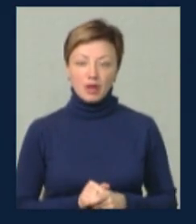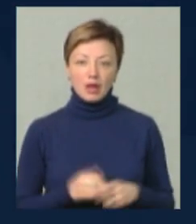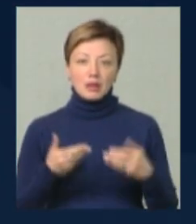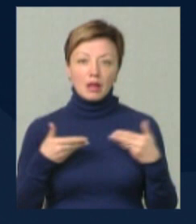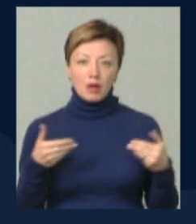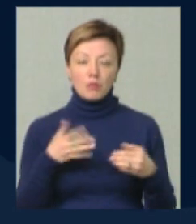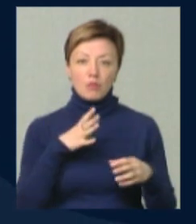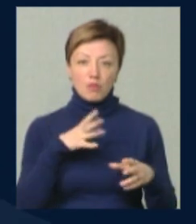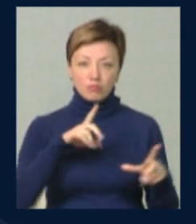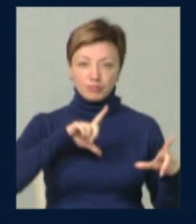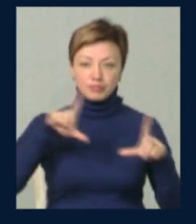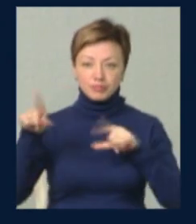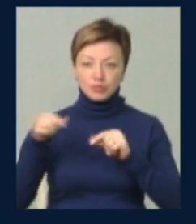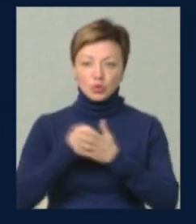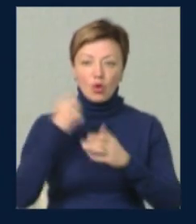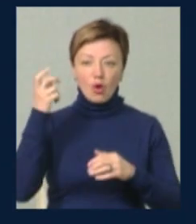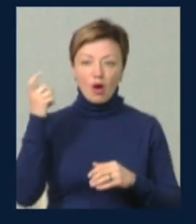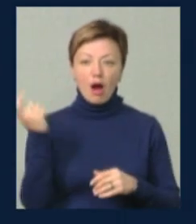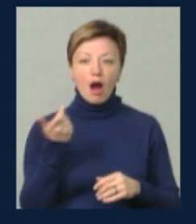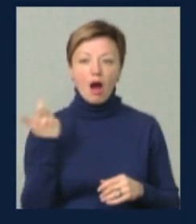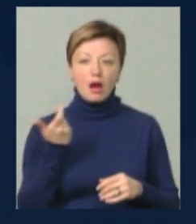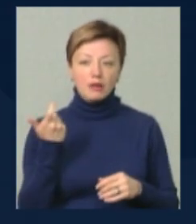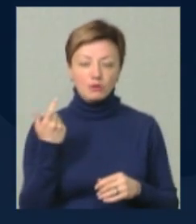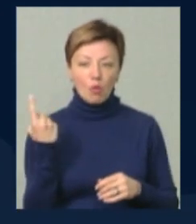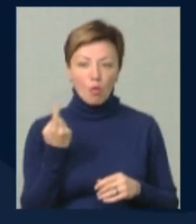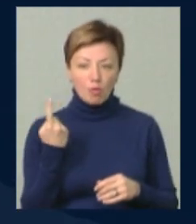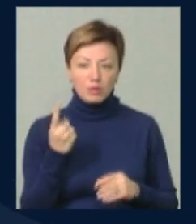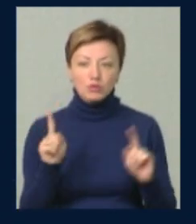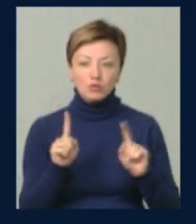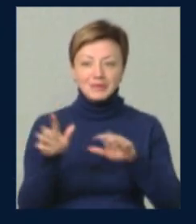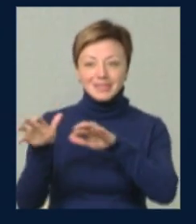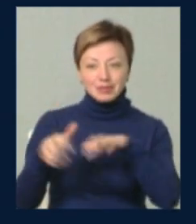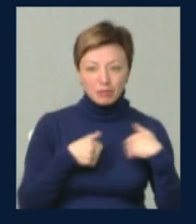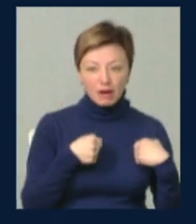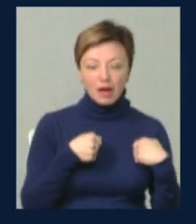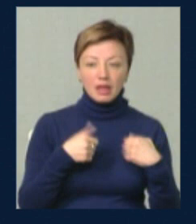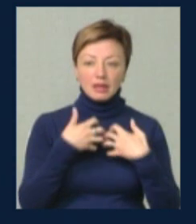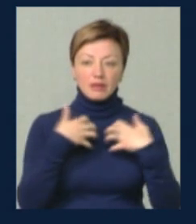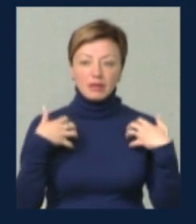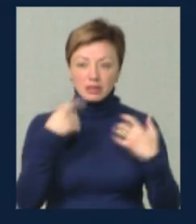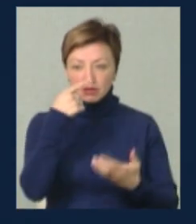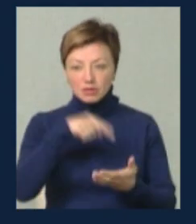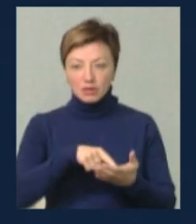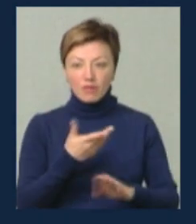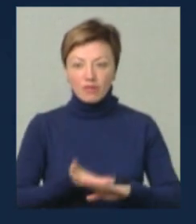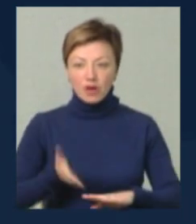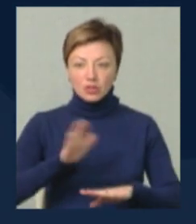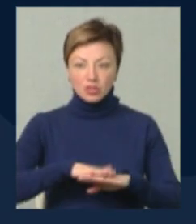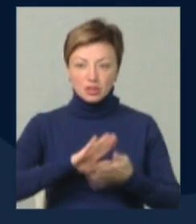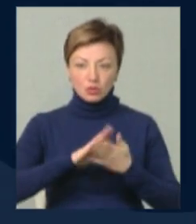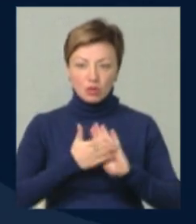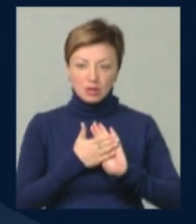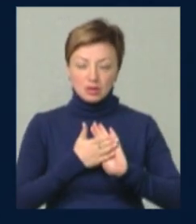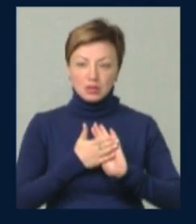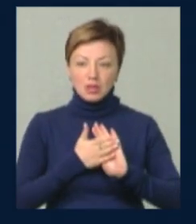зроблена поїздка до Харківської області для того, щоб забрати звірів, які опинилися у важкій